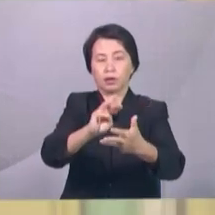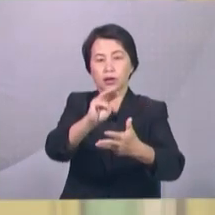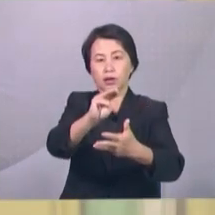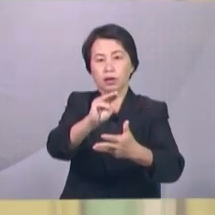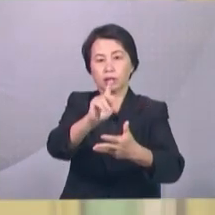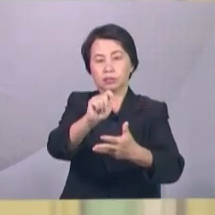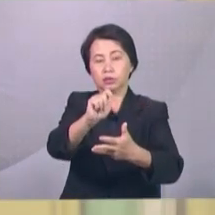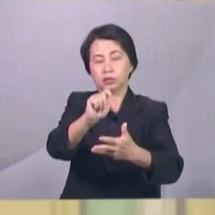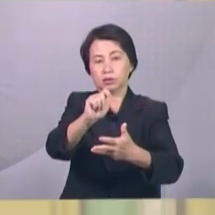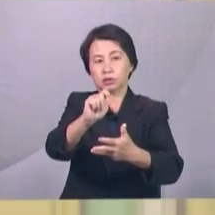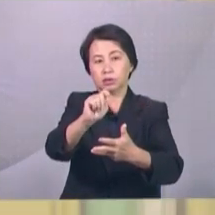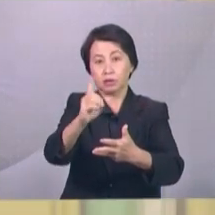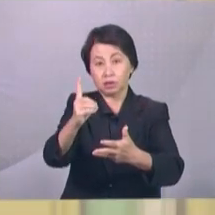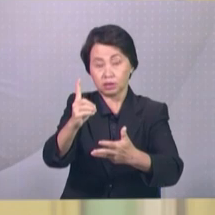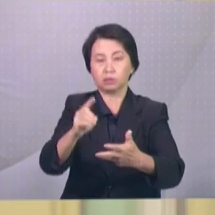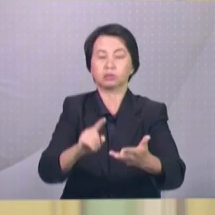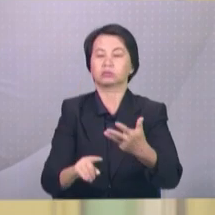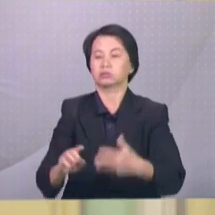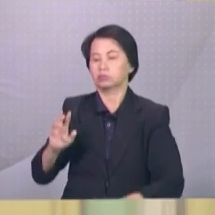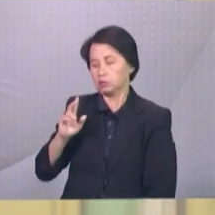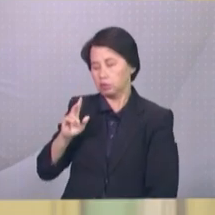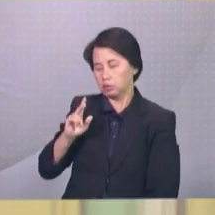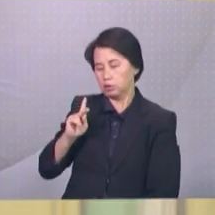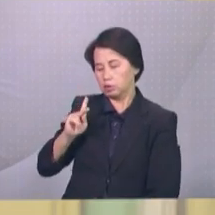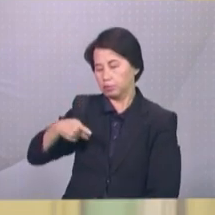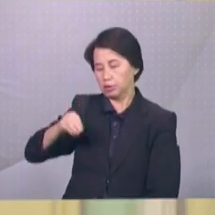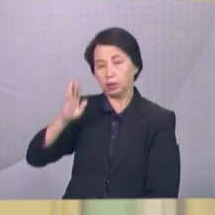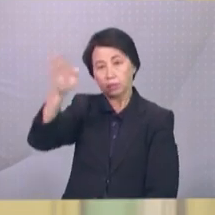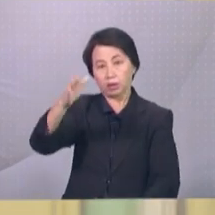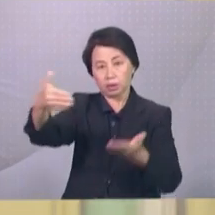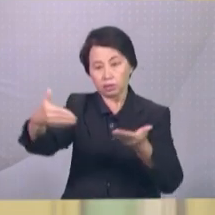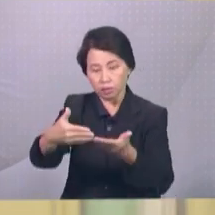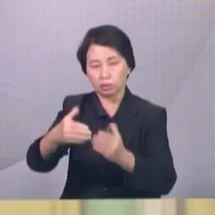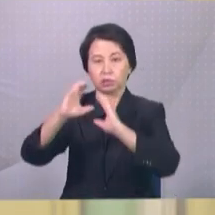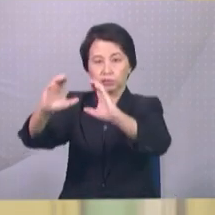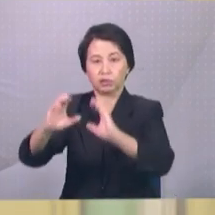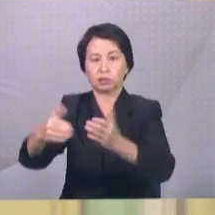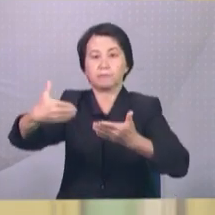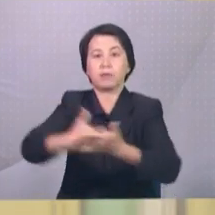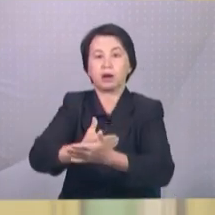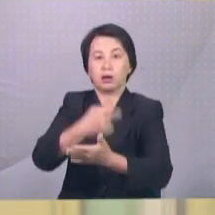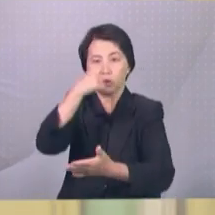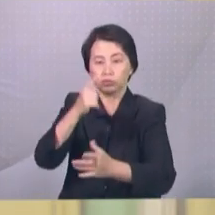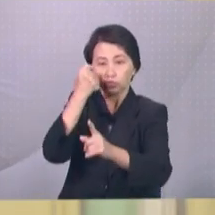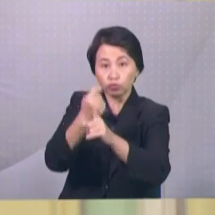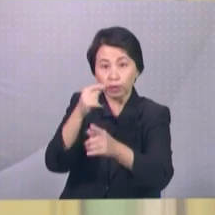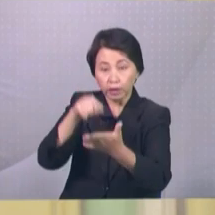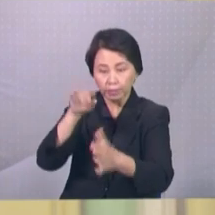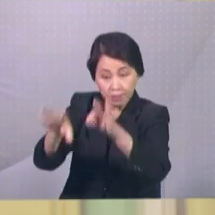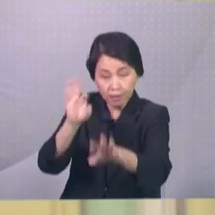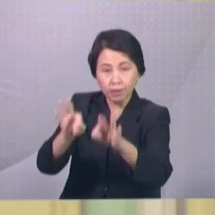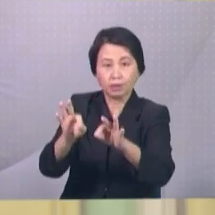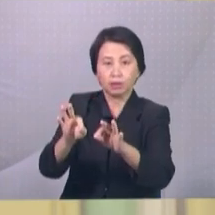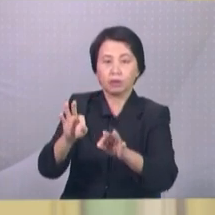Diraja MTD, KPM akan memperkenalkan kaedah baharu bagi tujuan ini